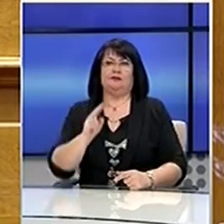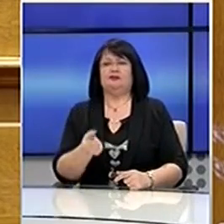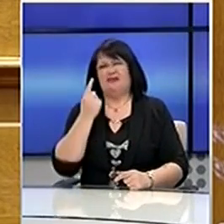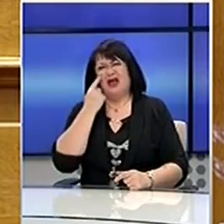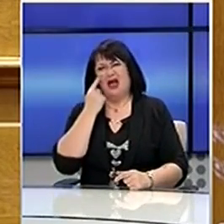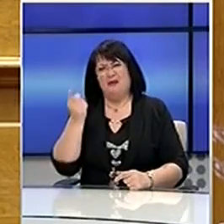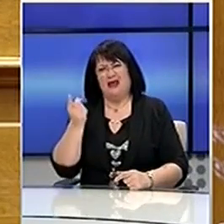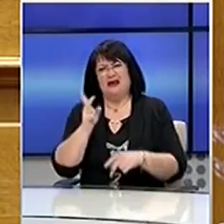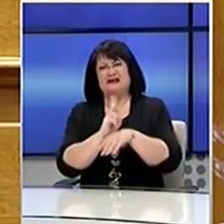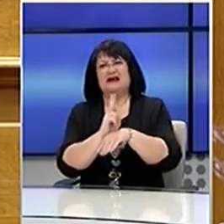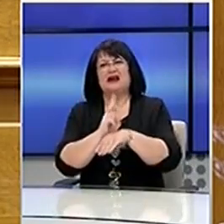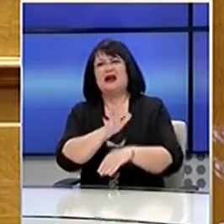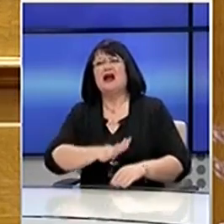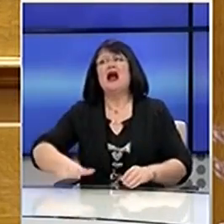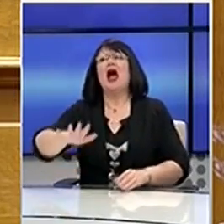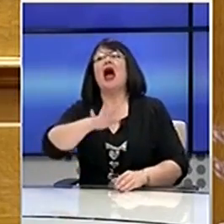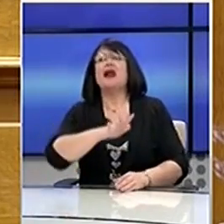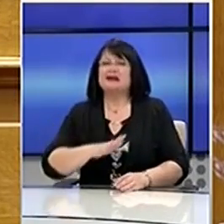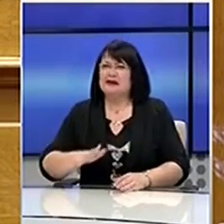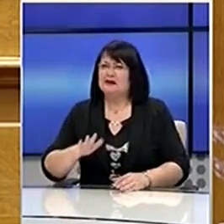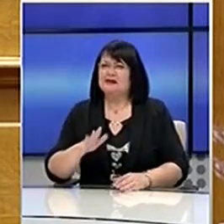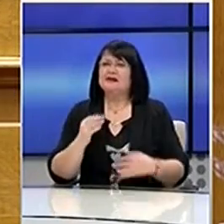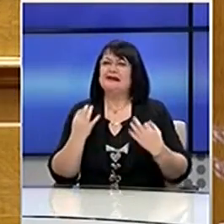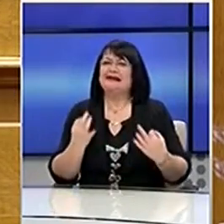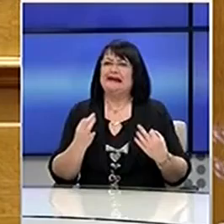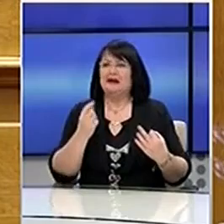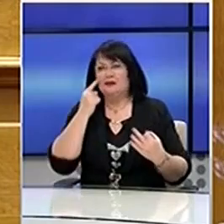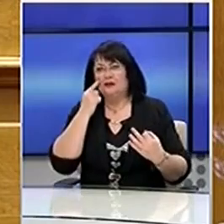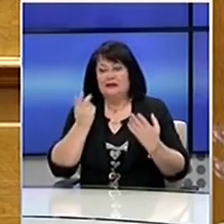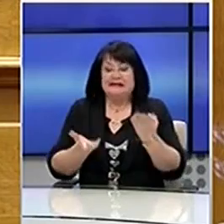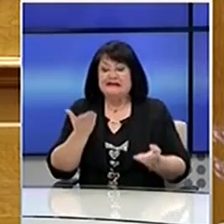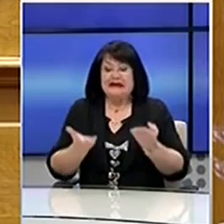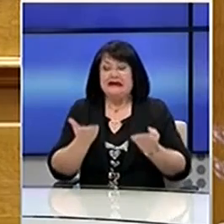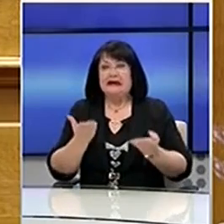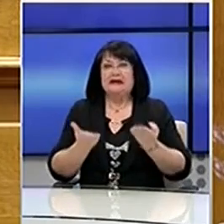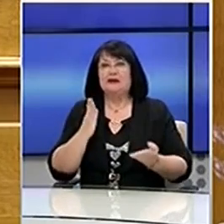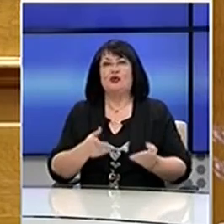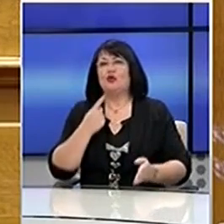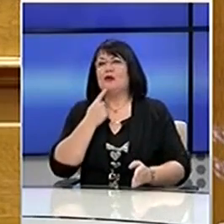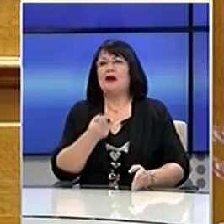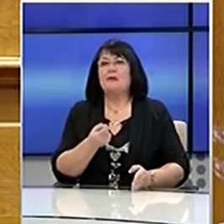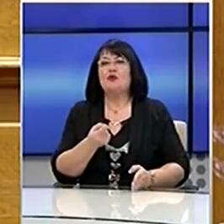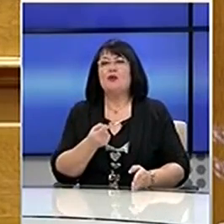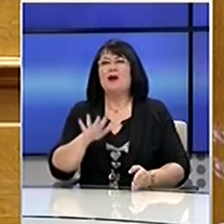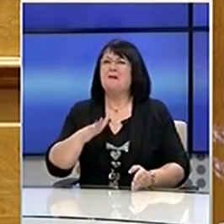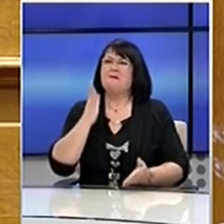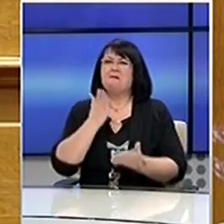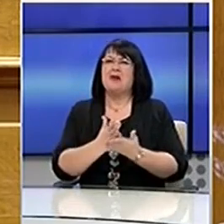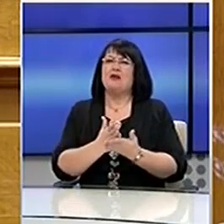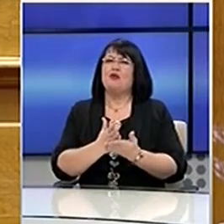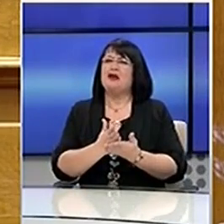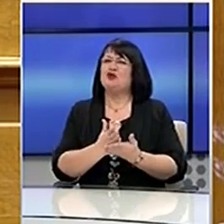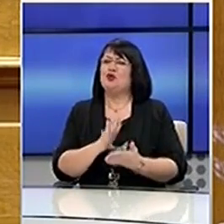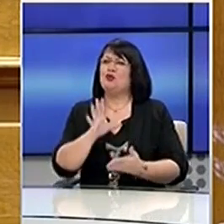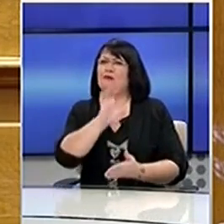τον χάρτη του ECDC, το μόνο συγκριτικό δεδομένο το οποίο μπορούμε να αξιοποιήσουμε, περίπου στον ευρωπαϊκό μέσο